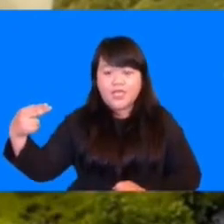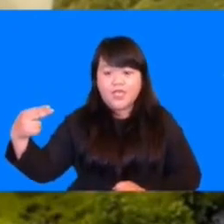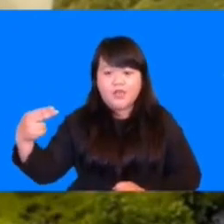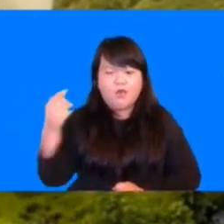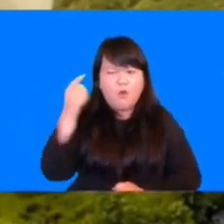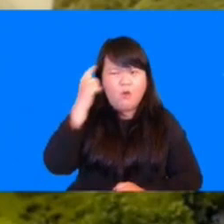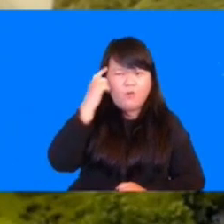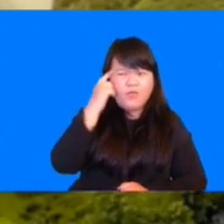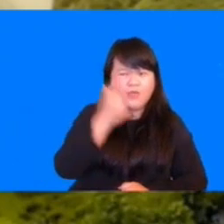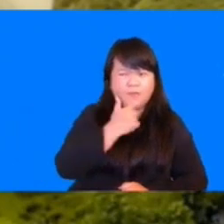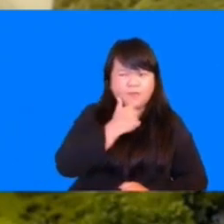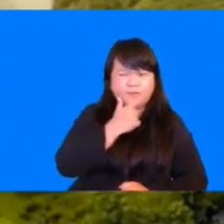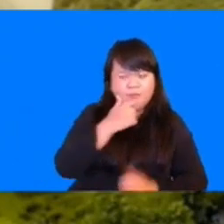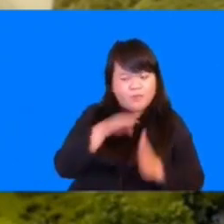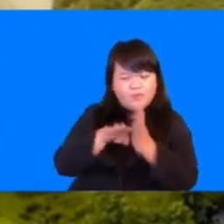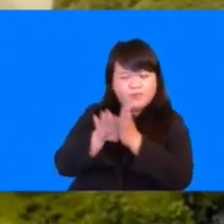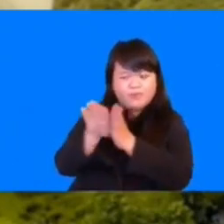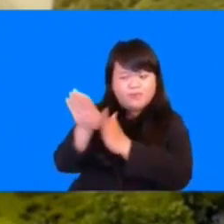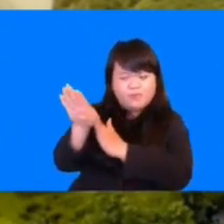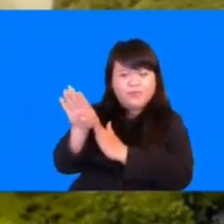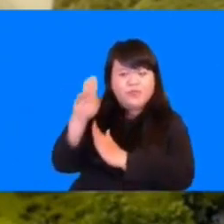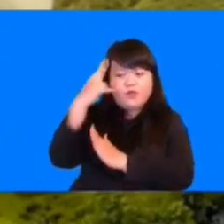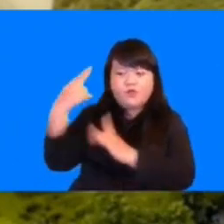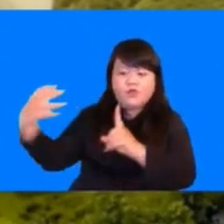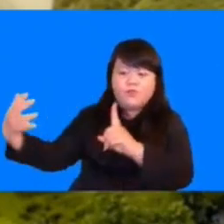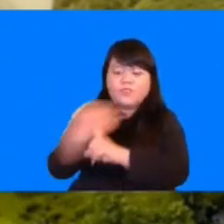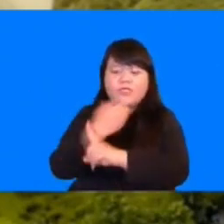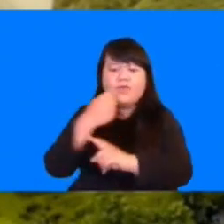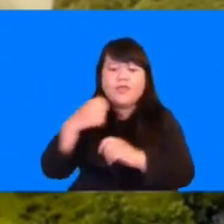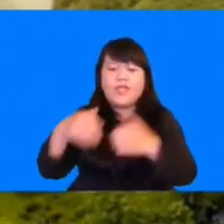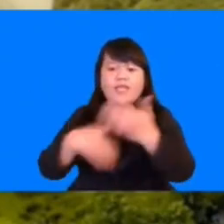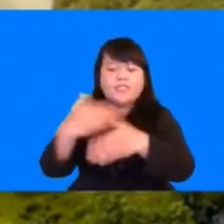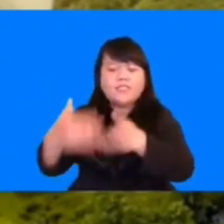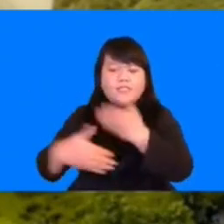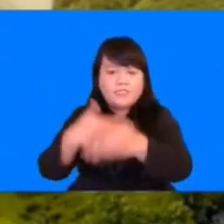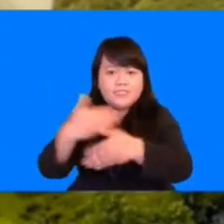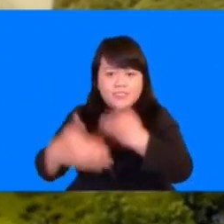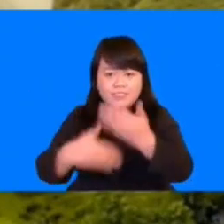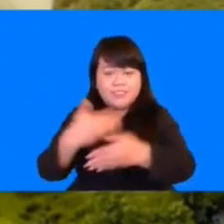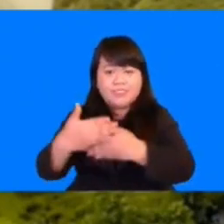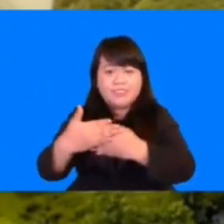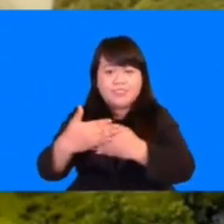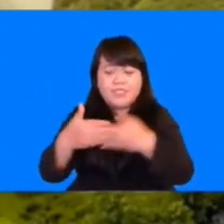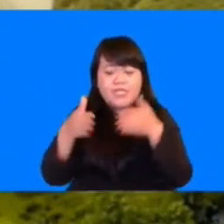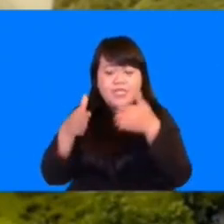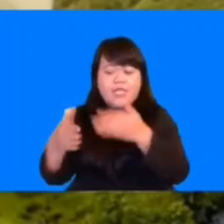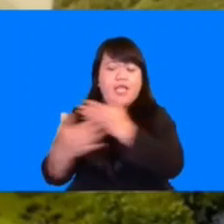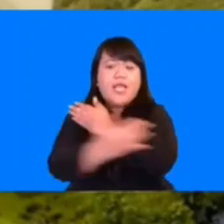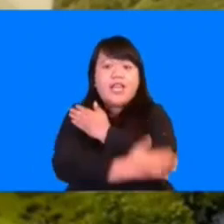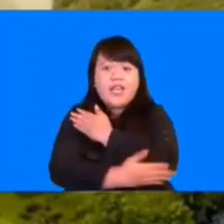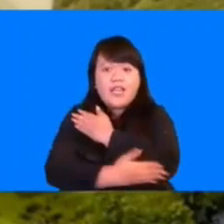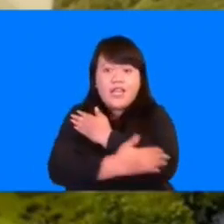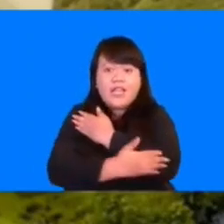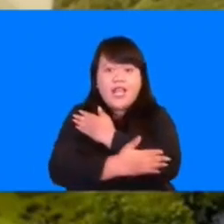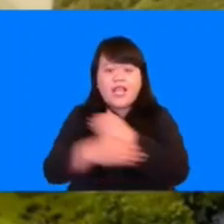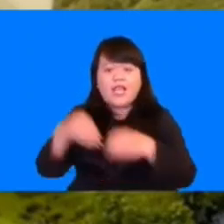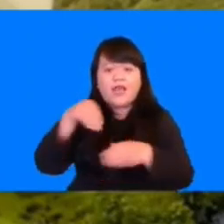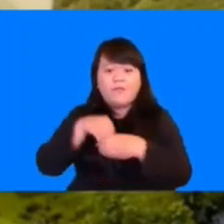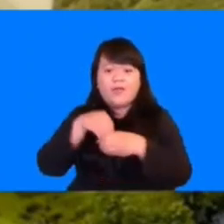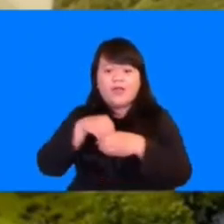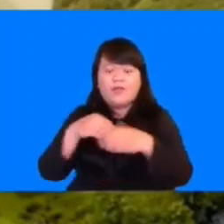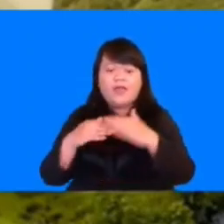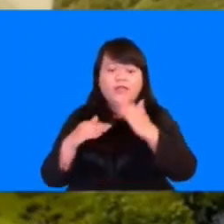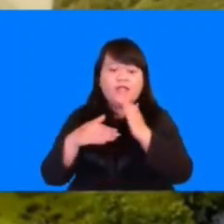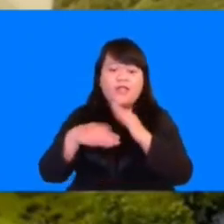dianggap paling progresif dalam pencapaian SDGs pada kategori negara dengan pendapatan menengah